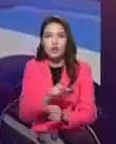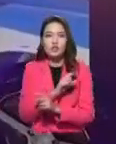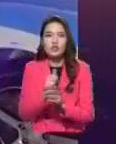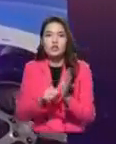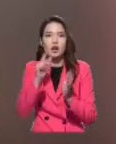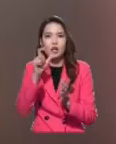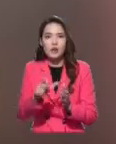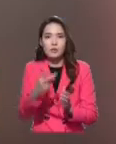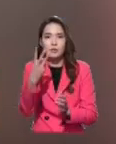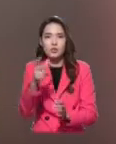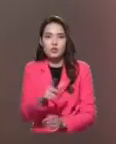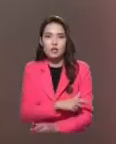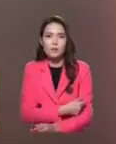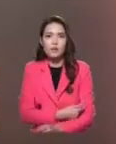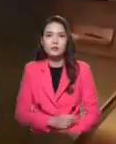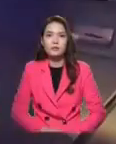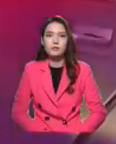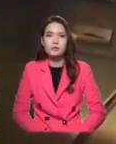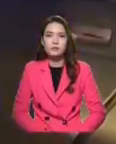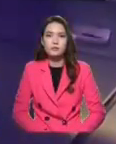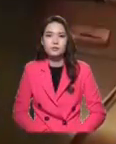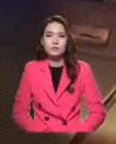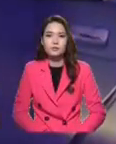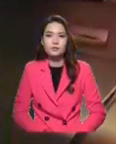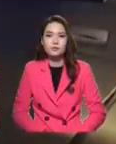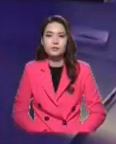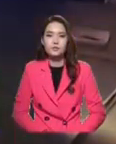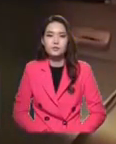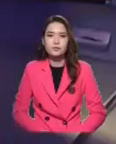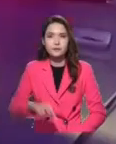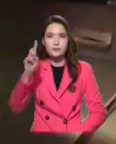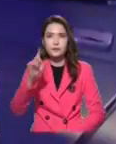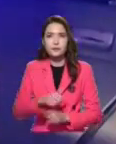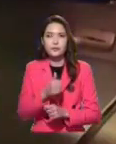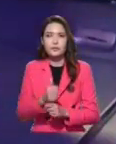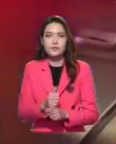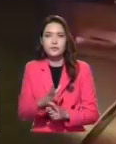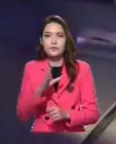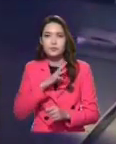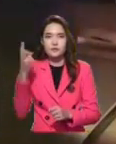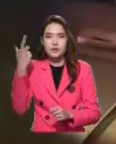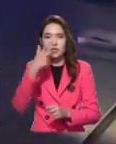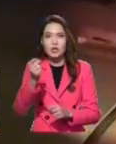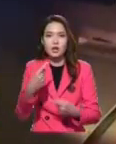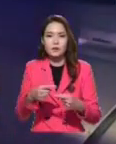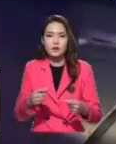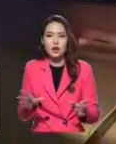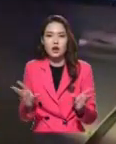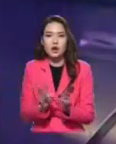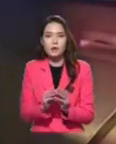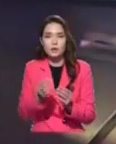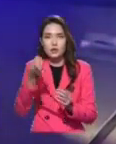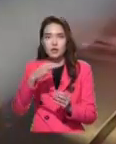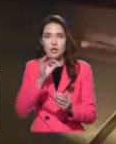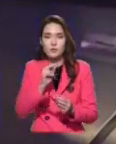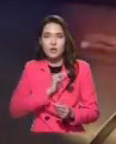подросток, три человека в больнице. В результате чего два пассажира от полученных травм скончались на месте происшествия.